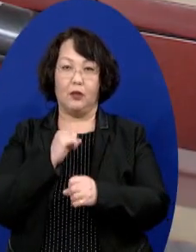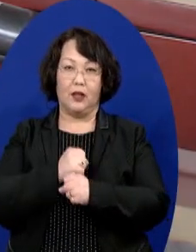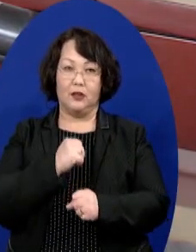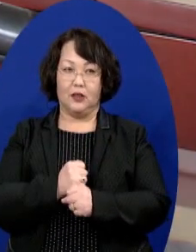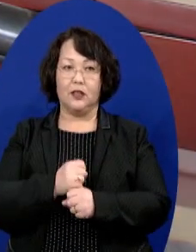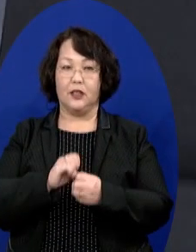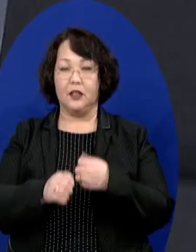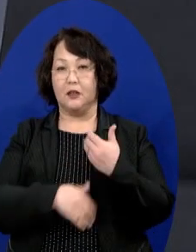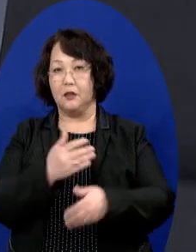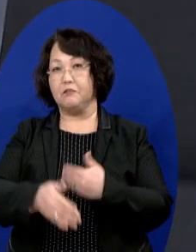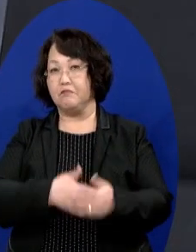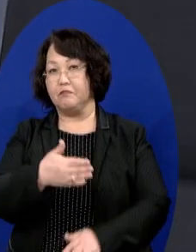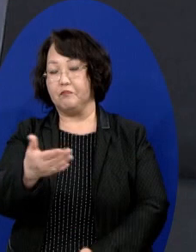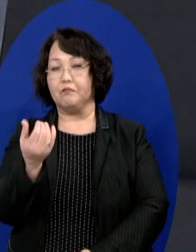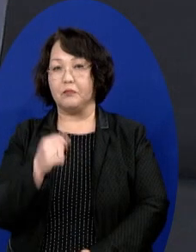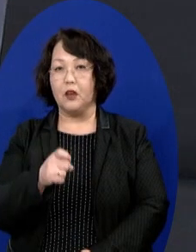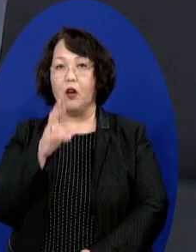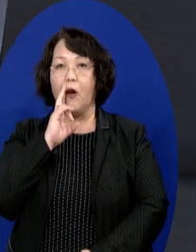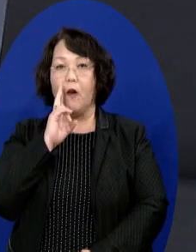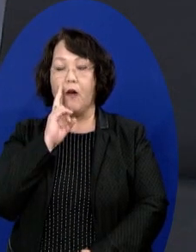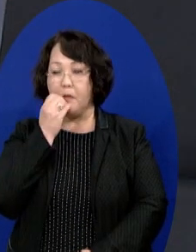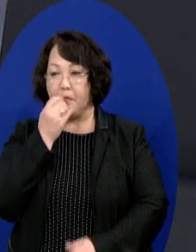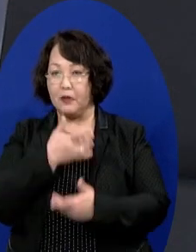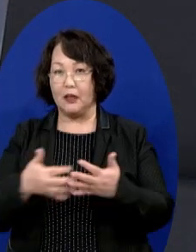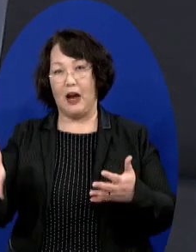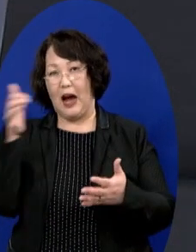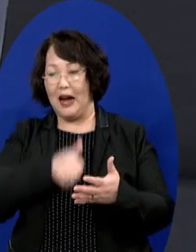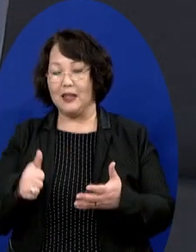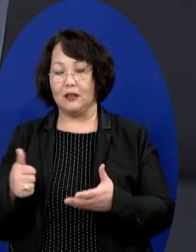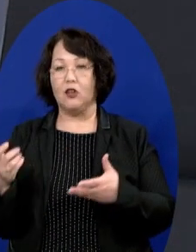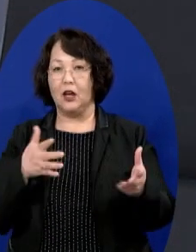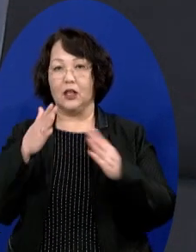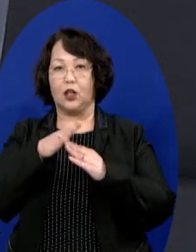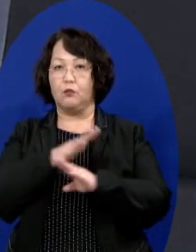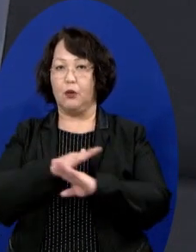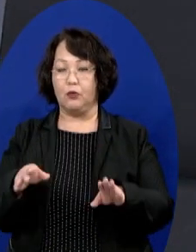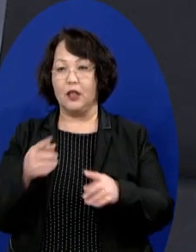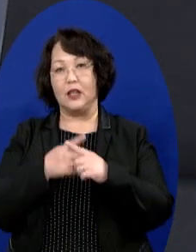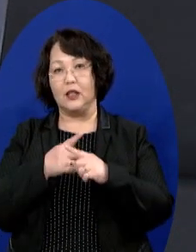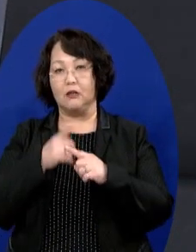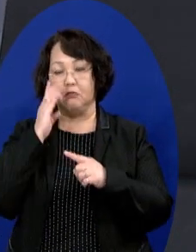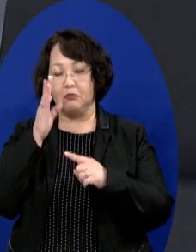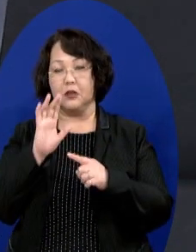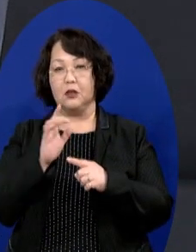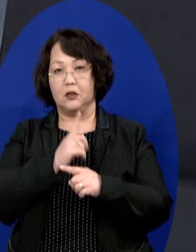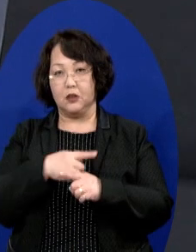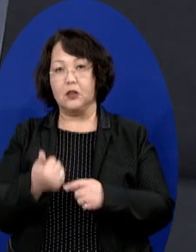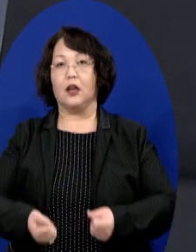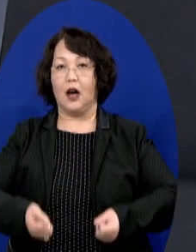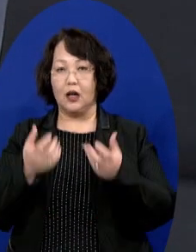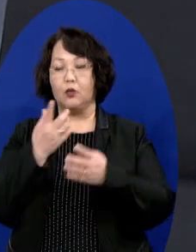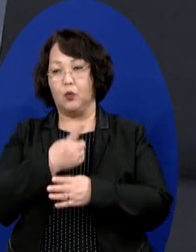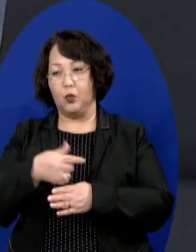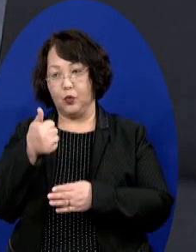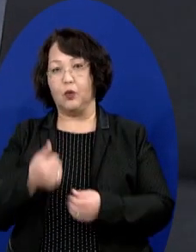гэж ойлгож байгаа. Хүнсний хангамжийг бол тасалдуулахгүй байх тал дээр бол эрг үрдүн магадгүй авчирч магадгүй. А тэгтээ нэг